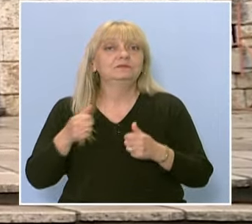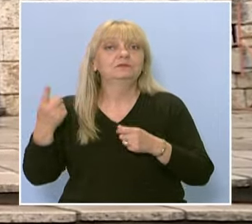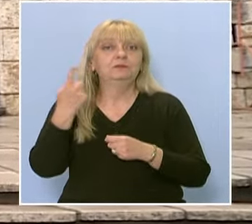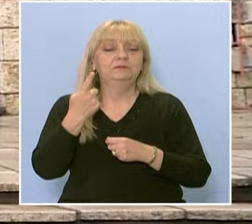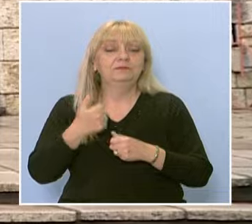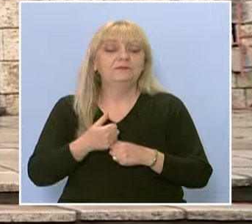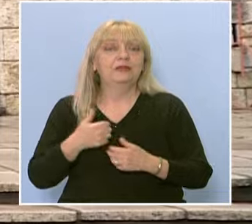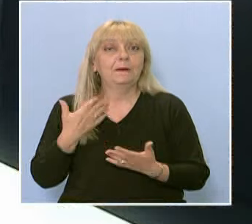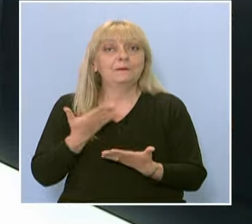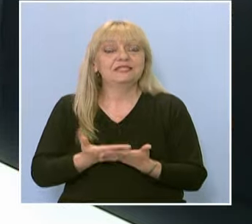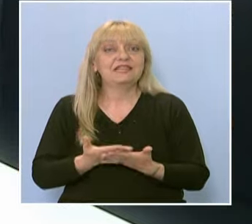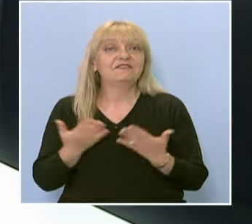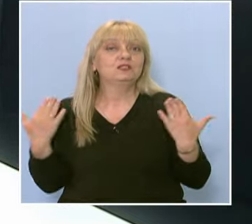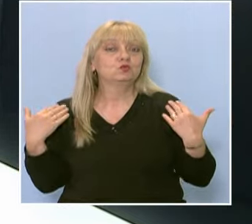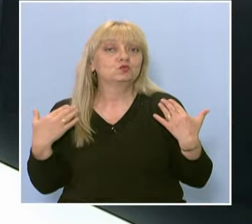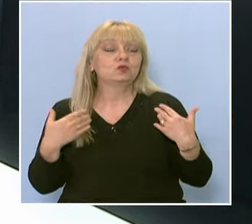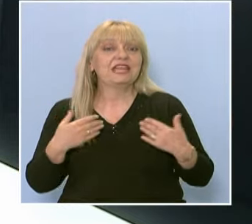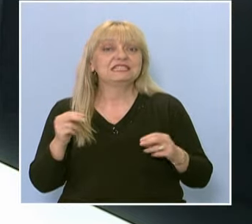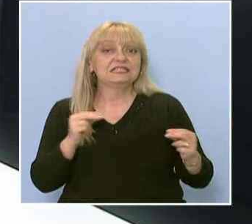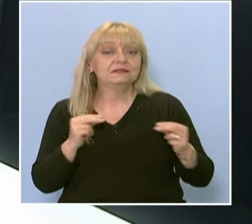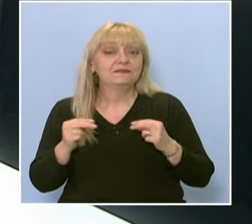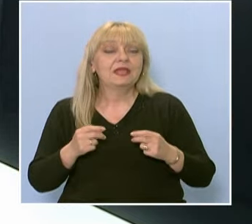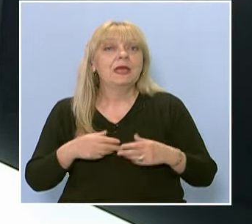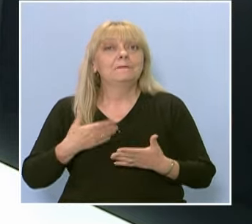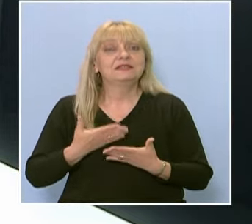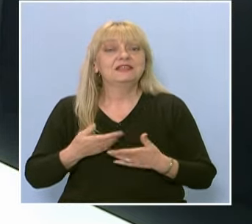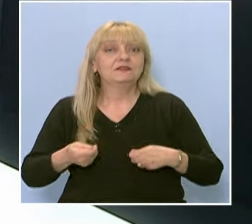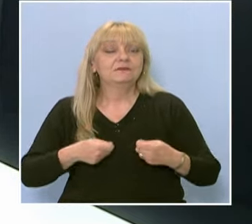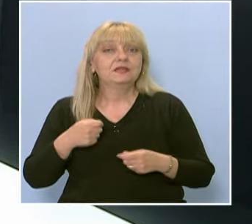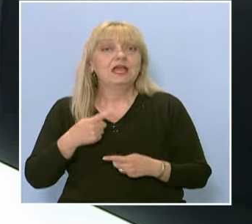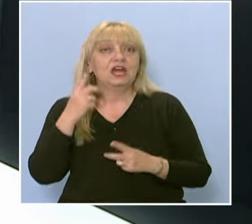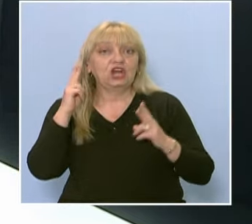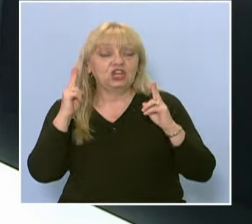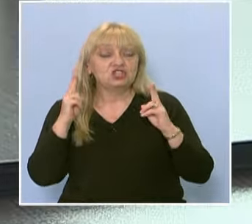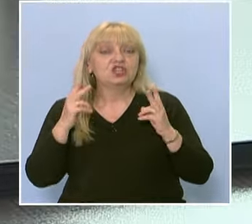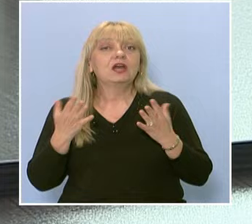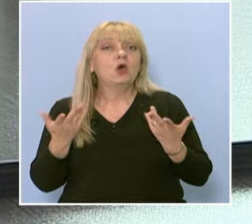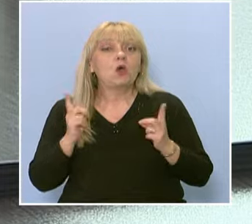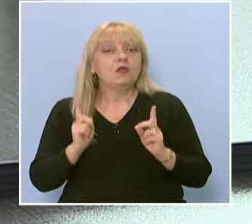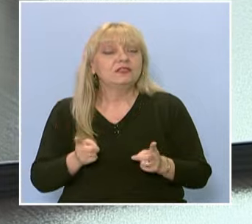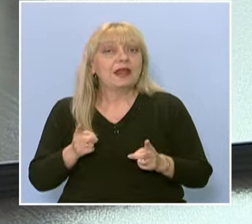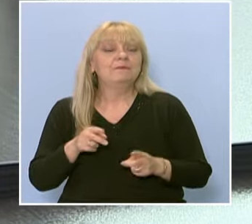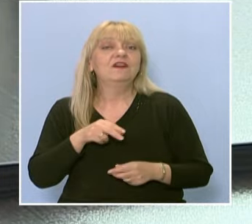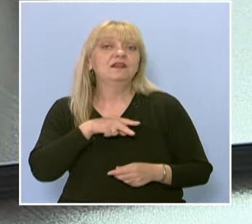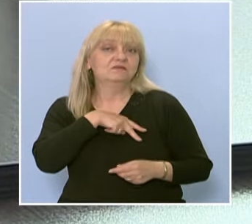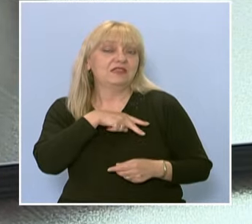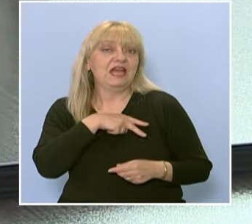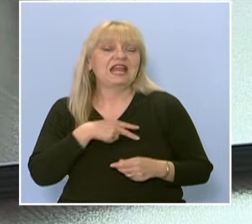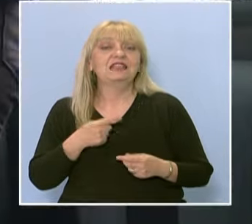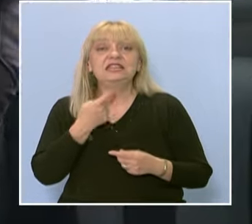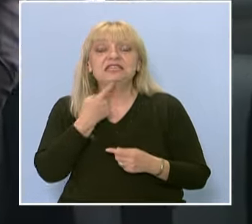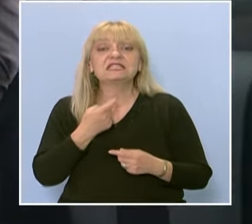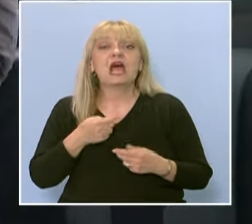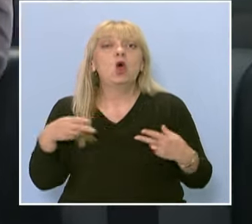Представители на студентските съвети на университетите и бизнеса решиха, чии постижения през изминалата учебна година заслужават най-много наградата студент на